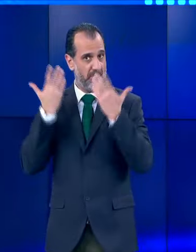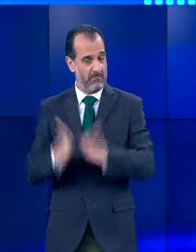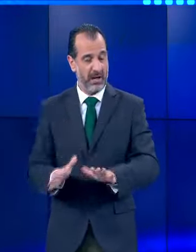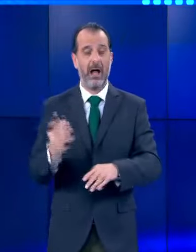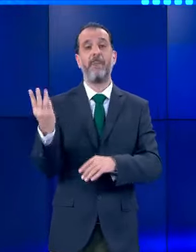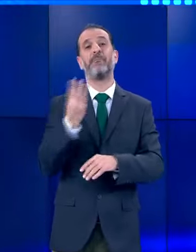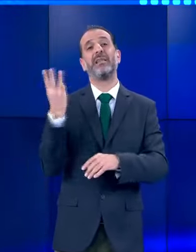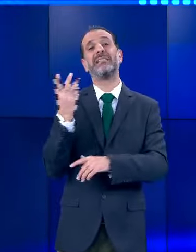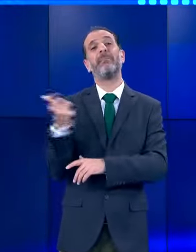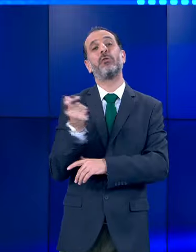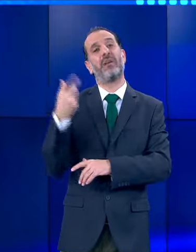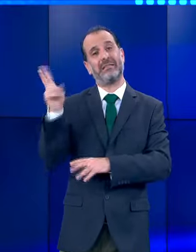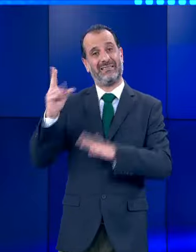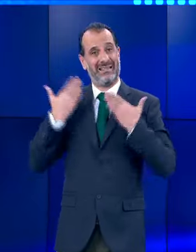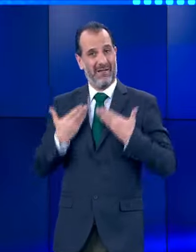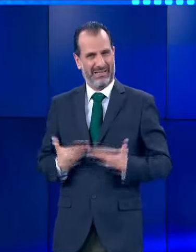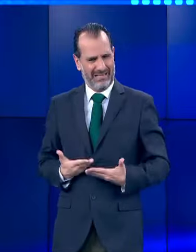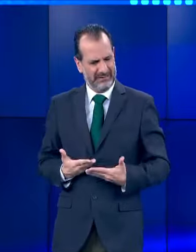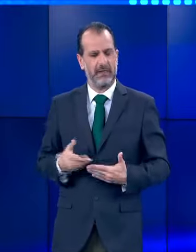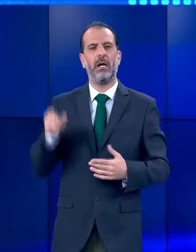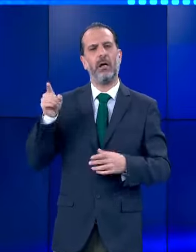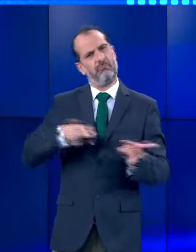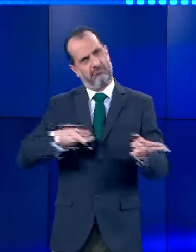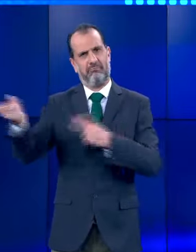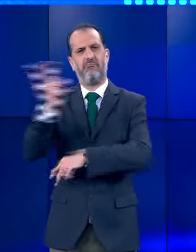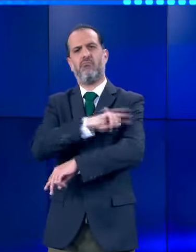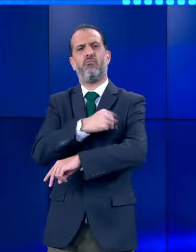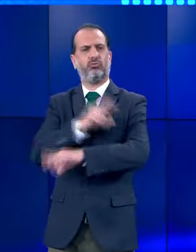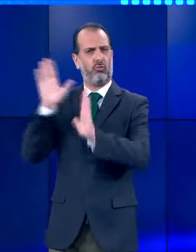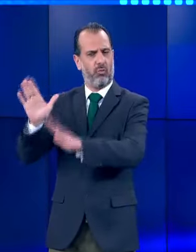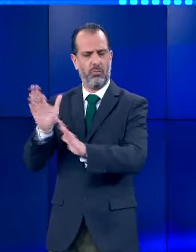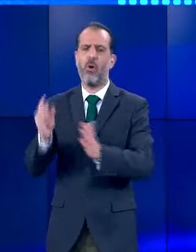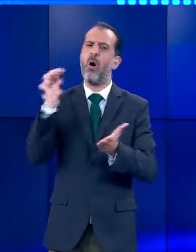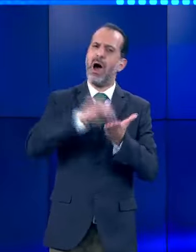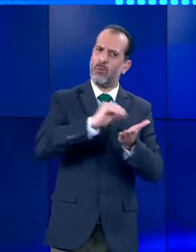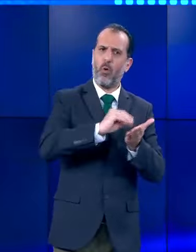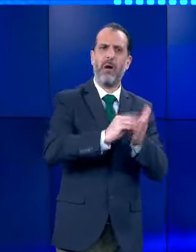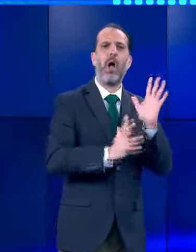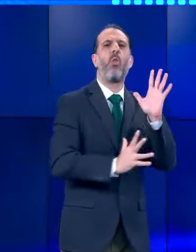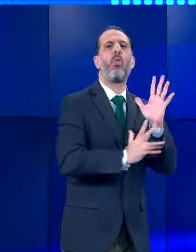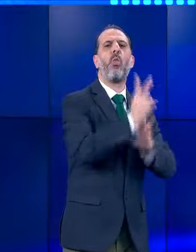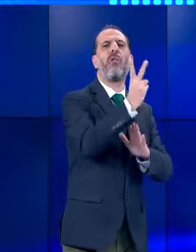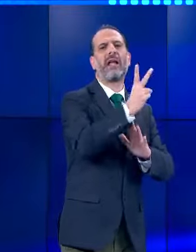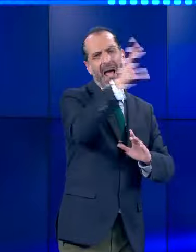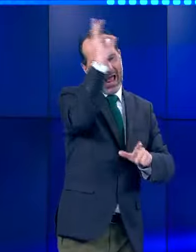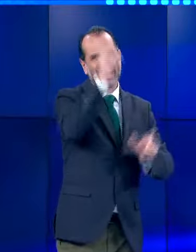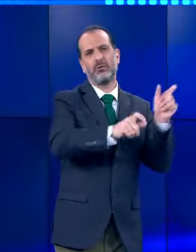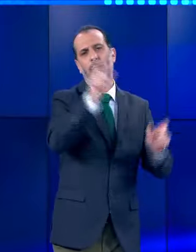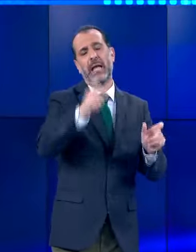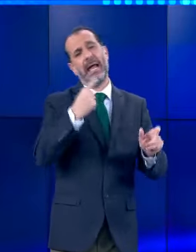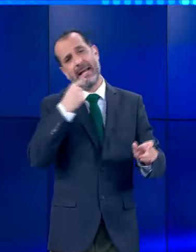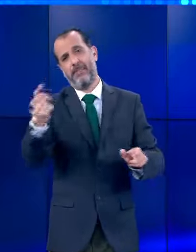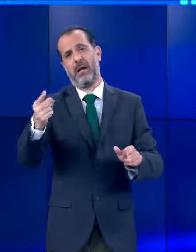τρεις εποχικοί πυροσβέστες, οι οποίοι διακομίστηκαν και στο νοσοκομείο, καθώς επίσης και 12 αστυνομικοί, σύμφωνα με